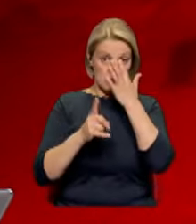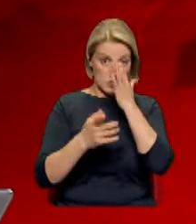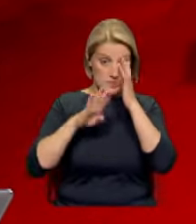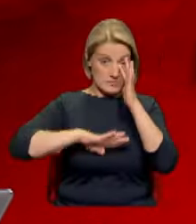geçim sıkıntısı, bu gelecekten umutsuzluk, toplumsal patlamalar getirmez umarım.